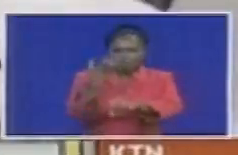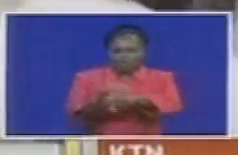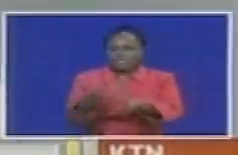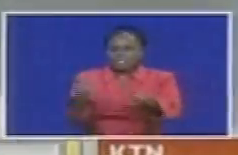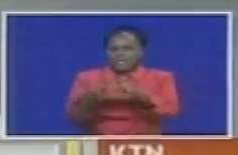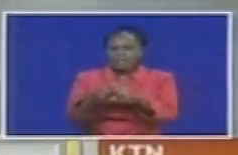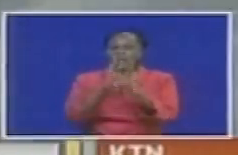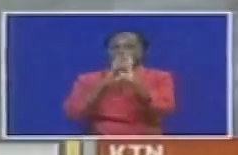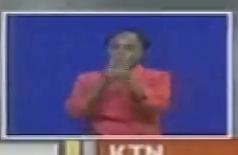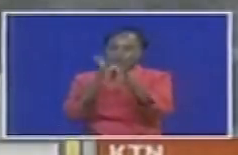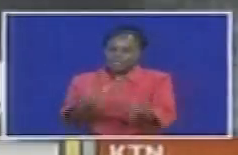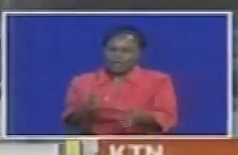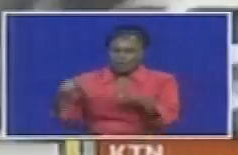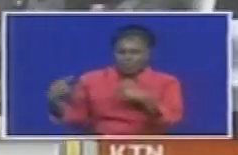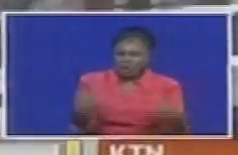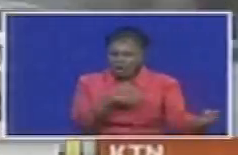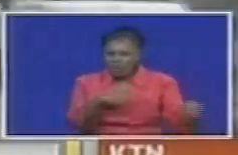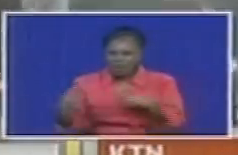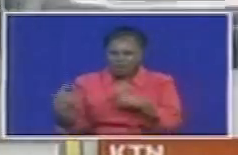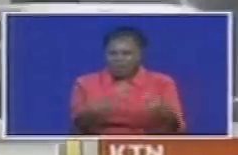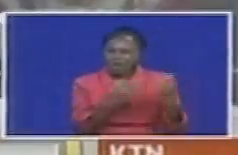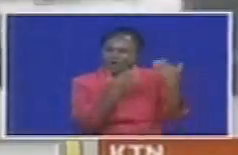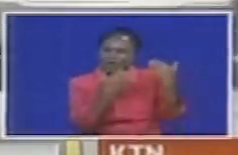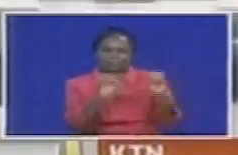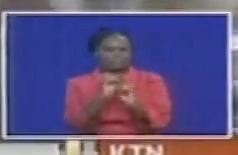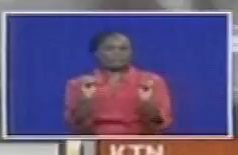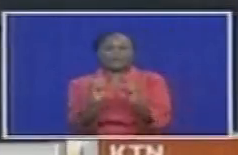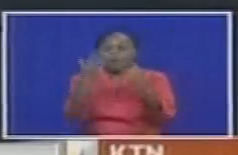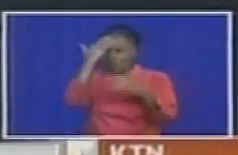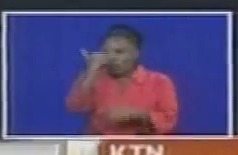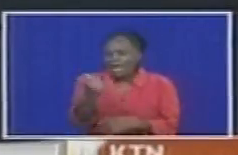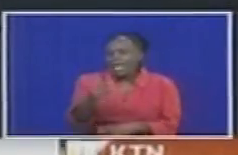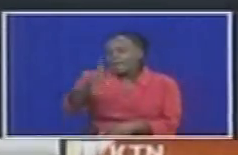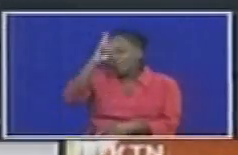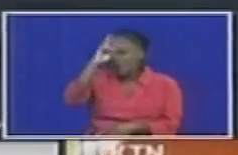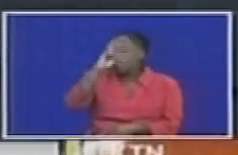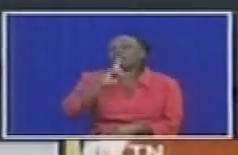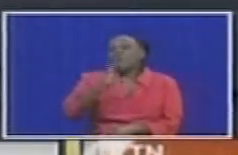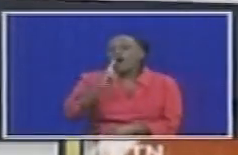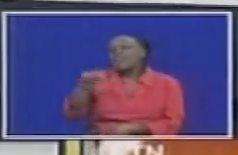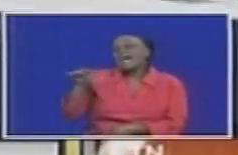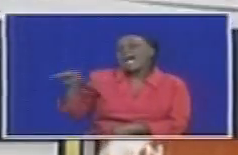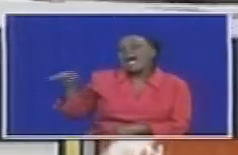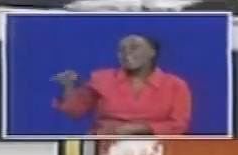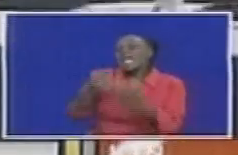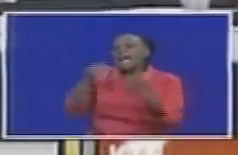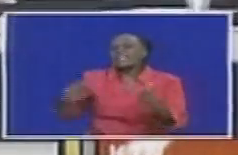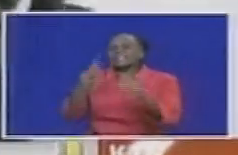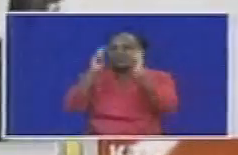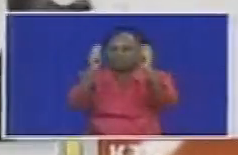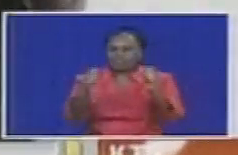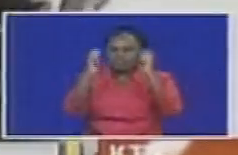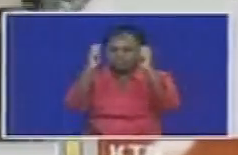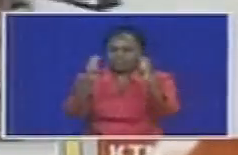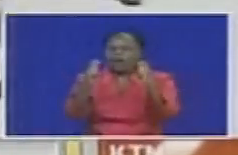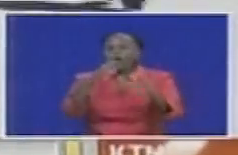wa habari. Vurugu ambazo hazikutarajiwa abadan, kwani polisi walionya mapema dhidi ya maandamano. Mashirika ya